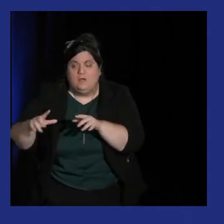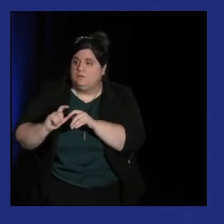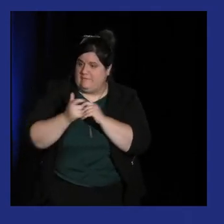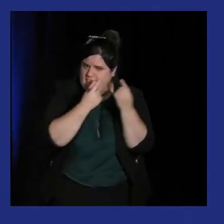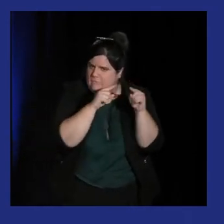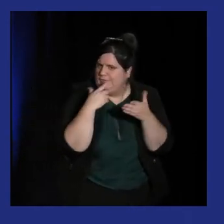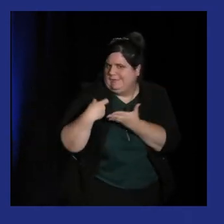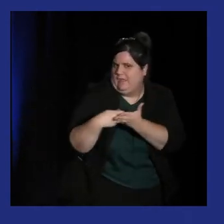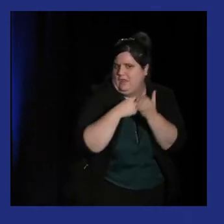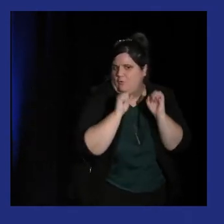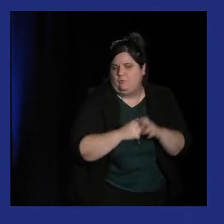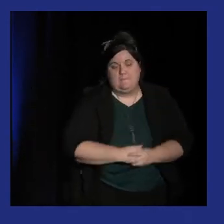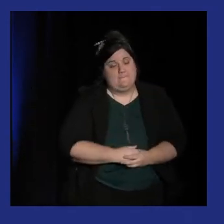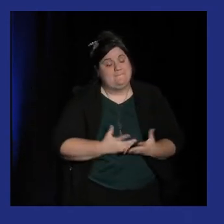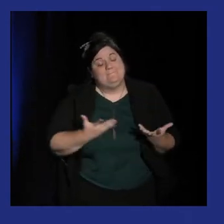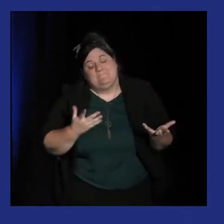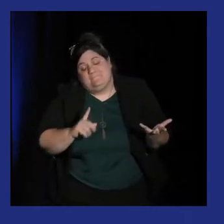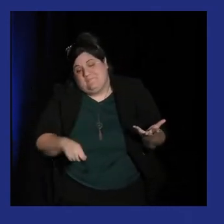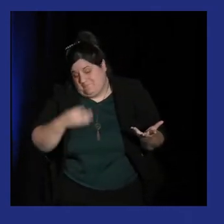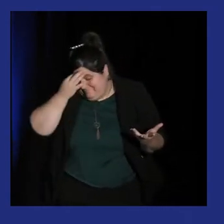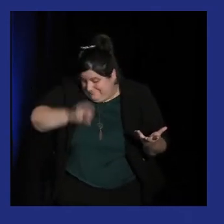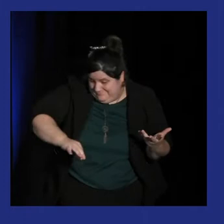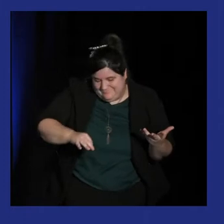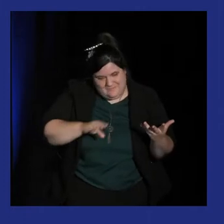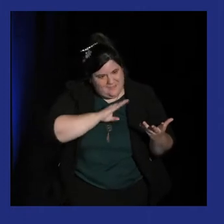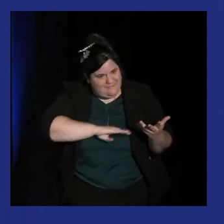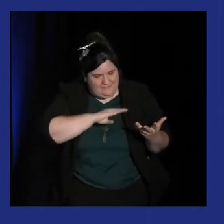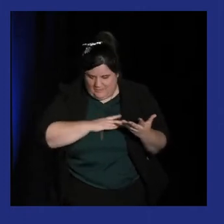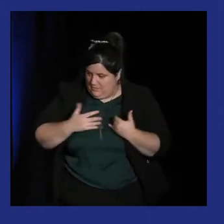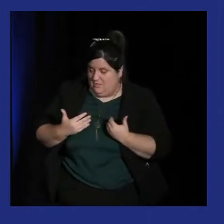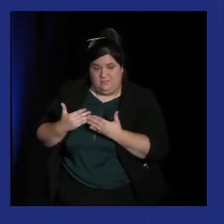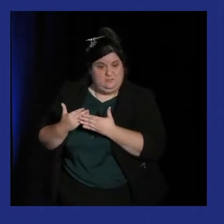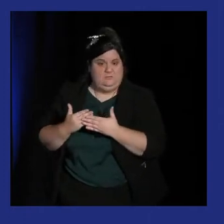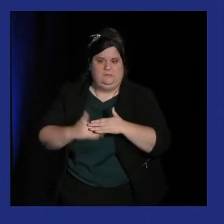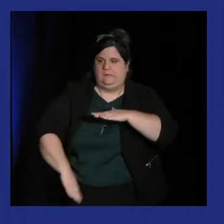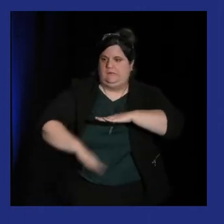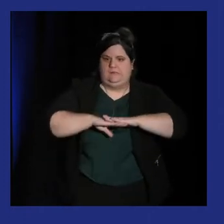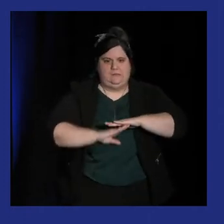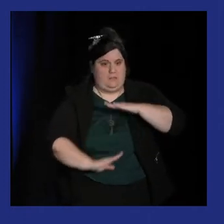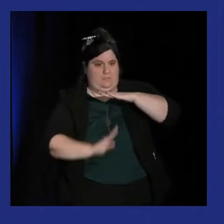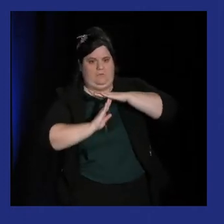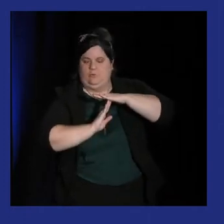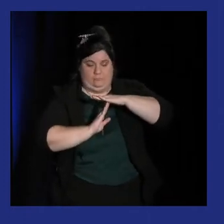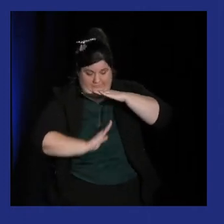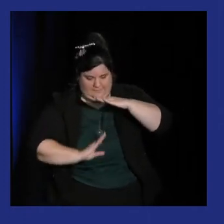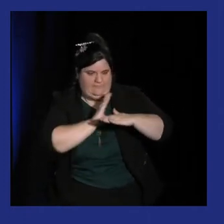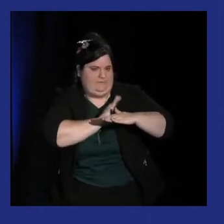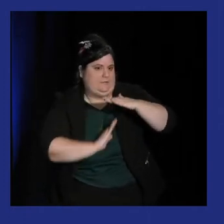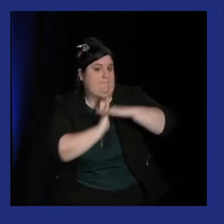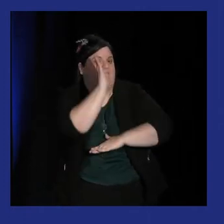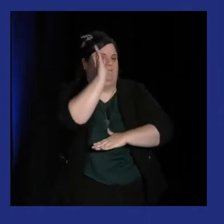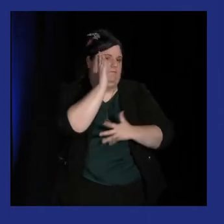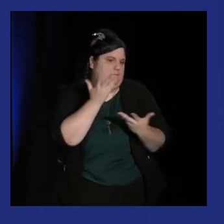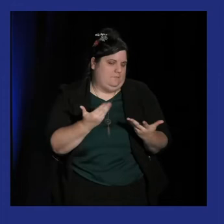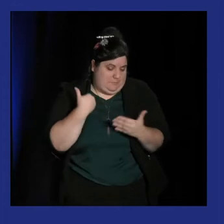challenge justement d'essayer de sortir un petit peu de cette de dépasser ce plafond de verre et je pense qu'on va